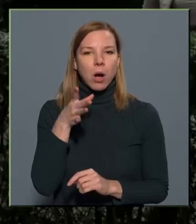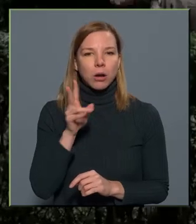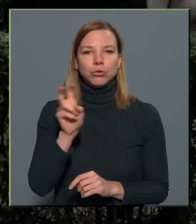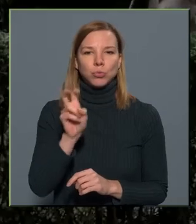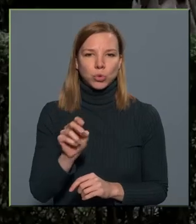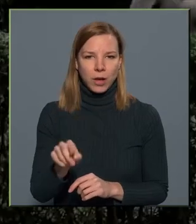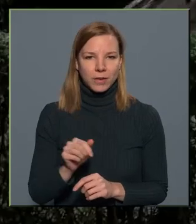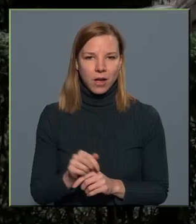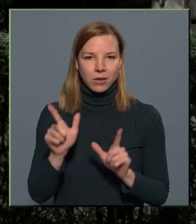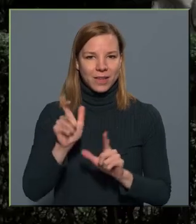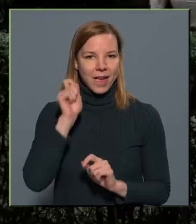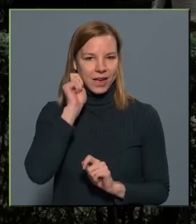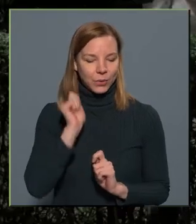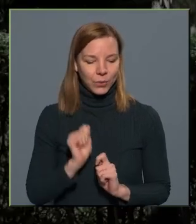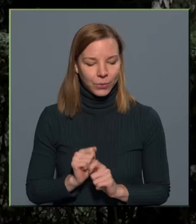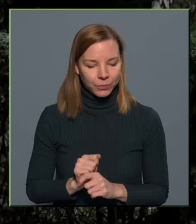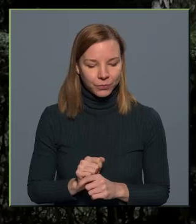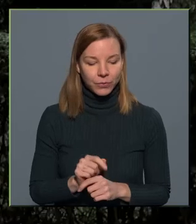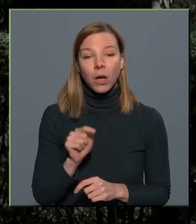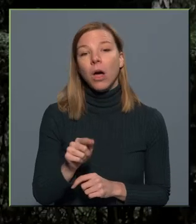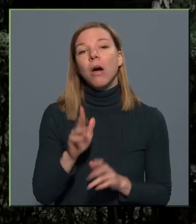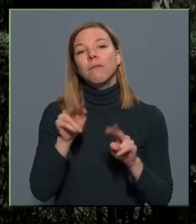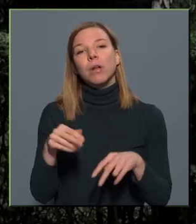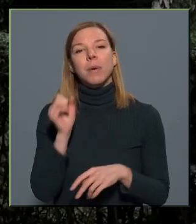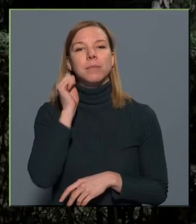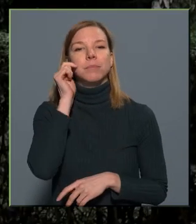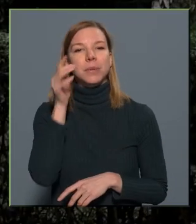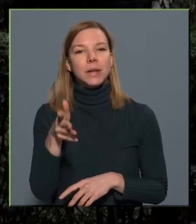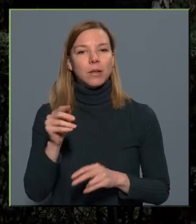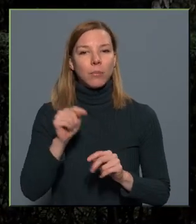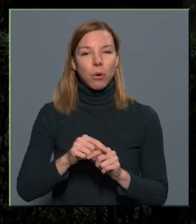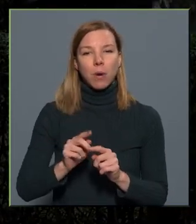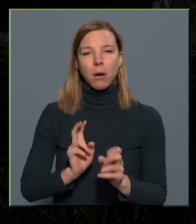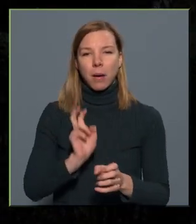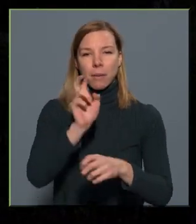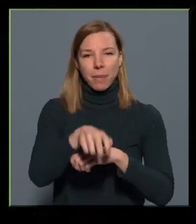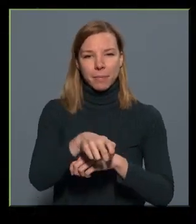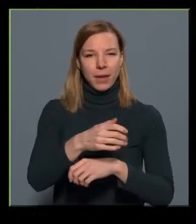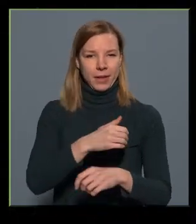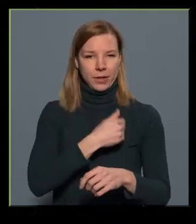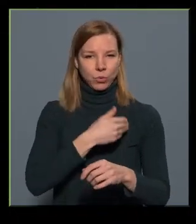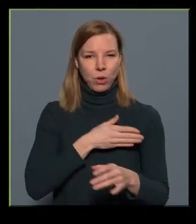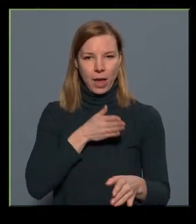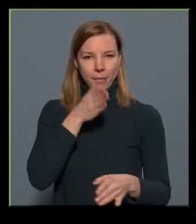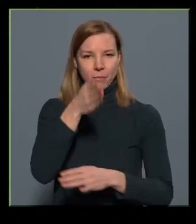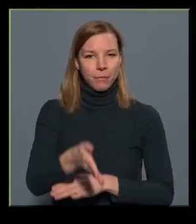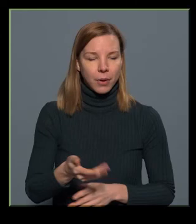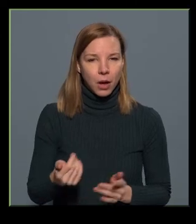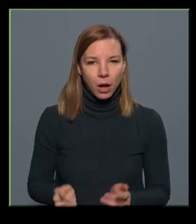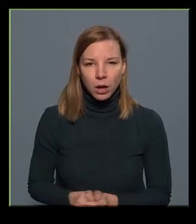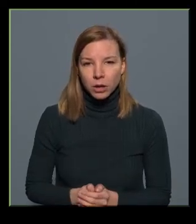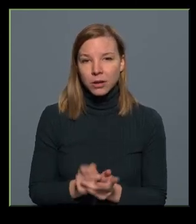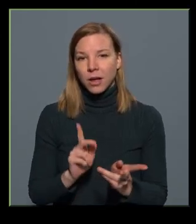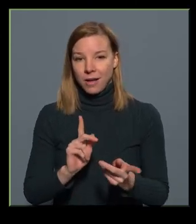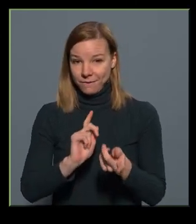Végül is a mindennapok során, amikor bemész az épületbe, akkor változik